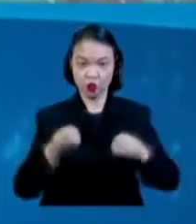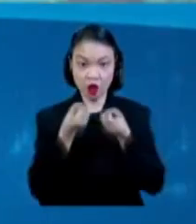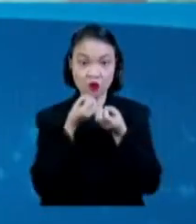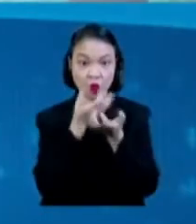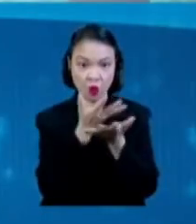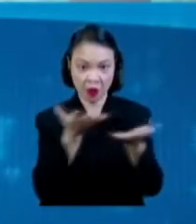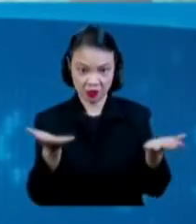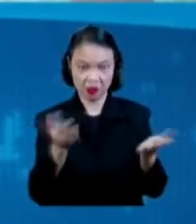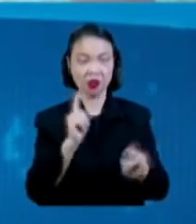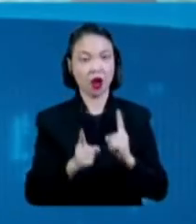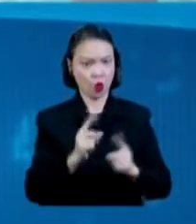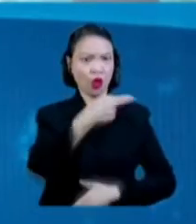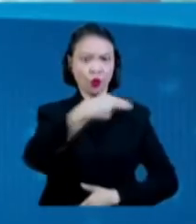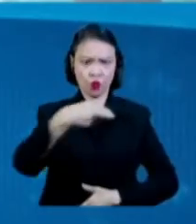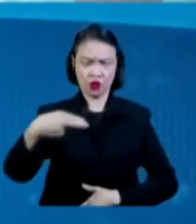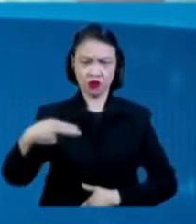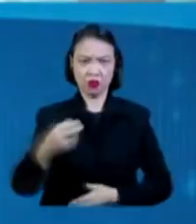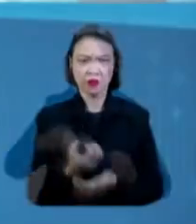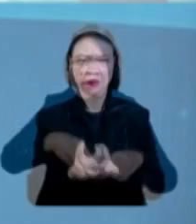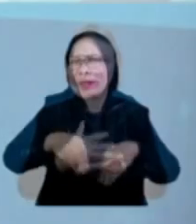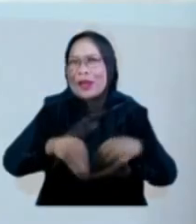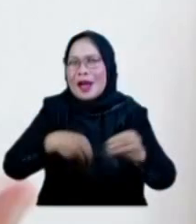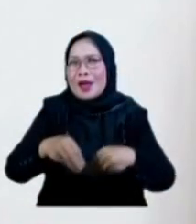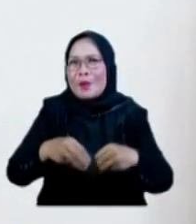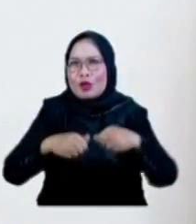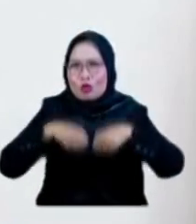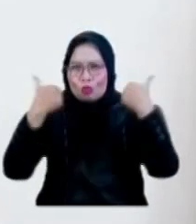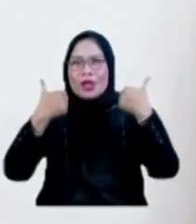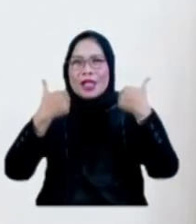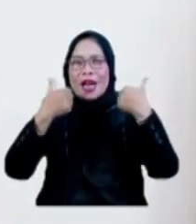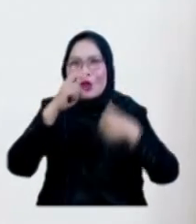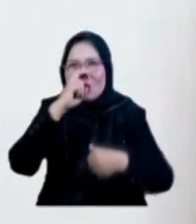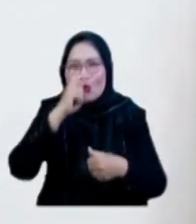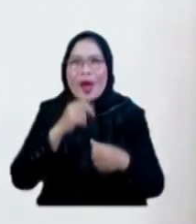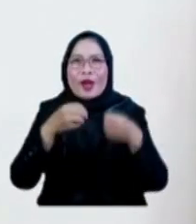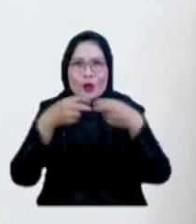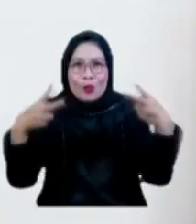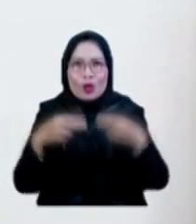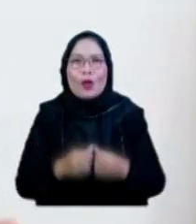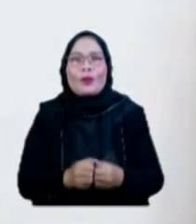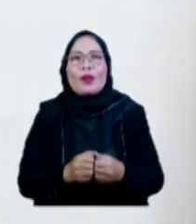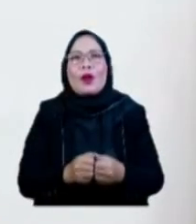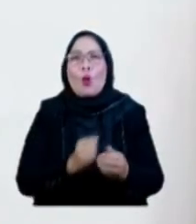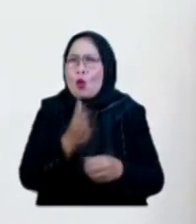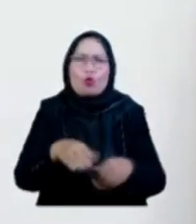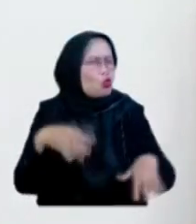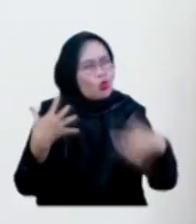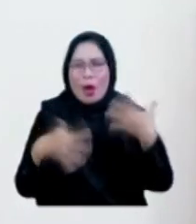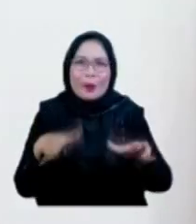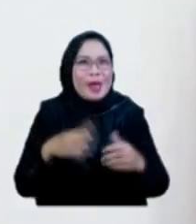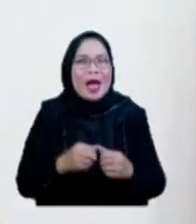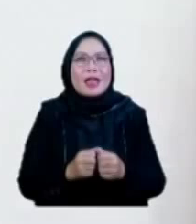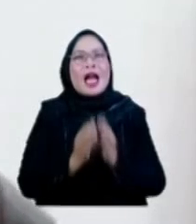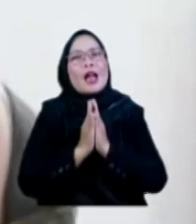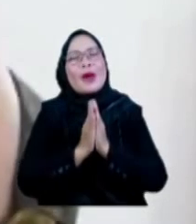informasi bahwa Indonesia ini juga kaya akan produk-produk. Antusiasme 11.000 pengunjung luar biasa, kita harapkan itu dapat meningkat